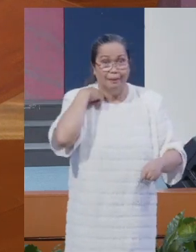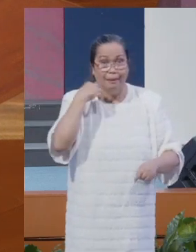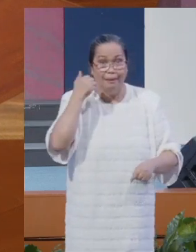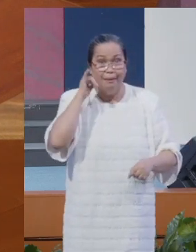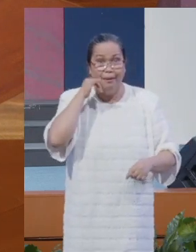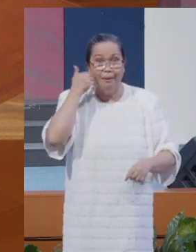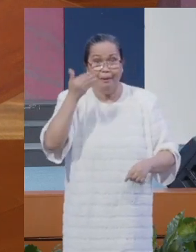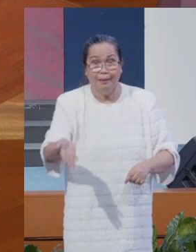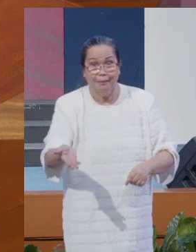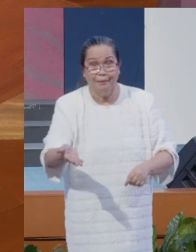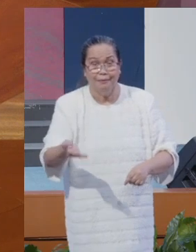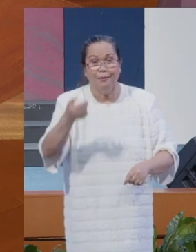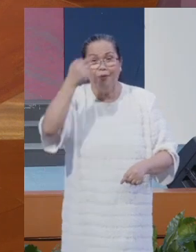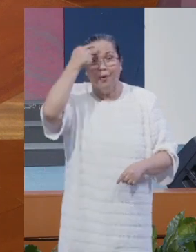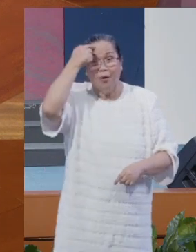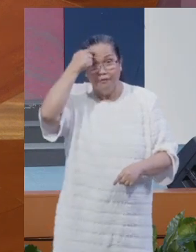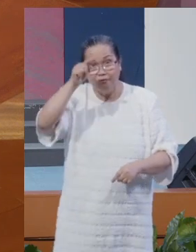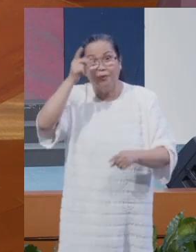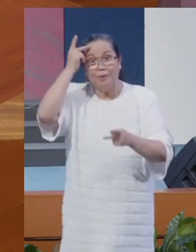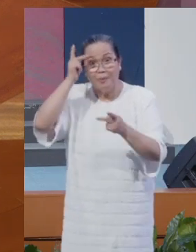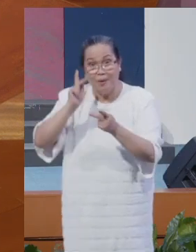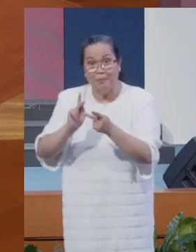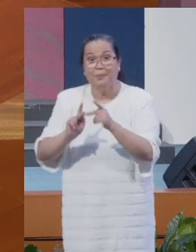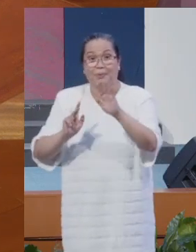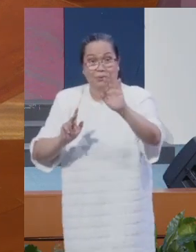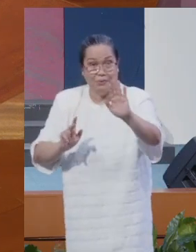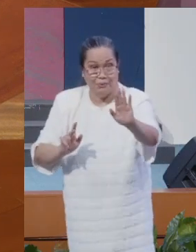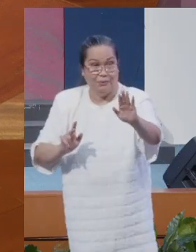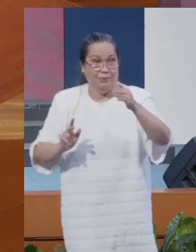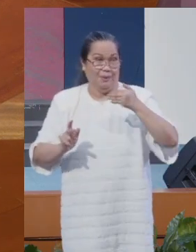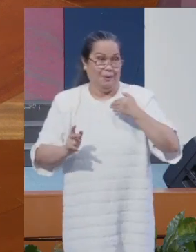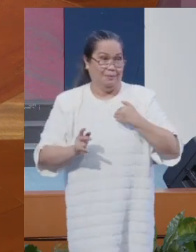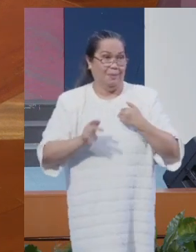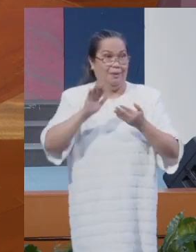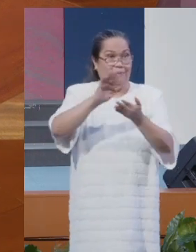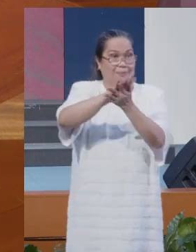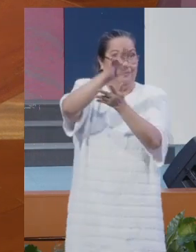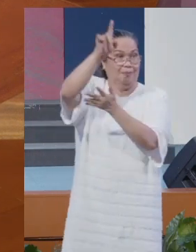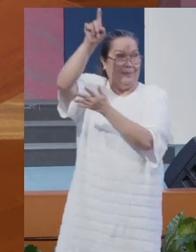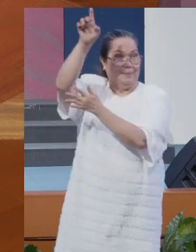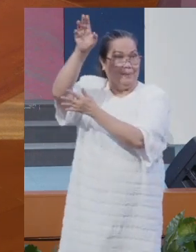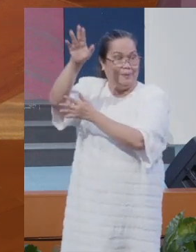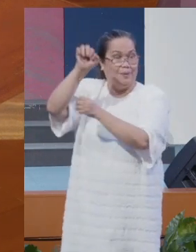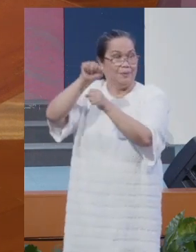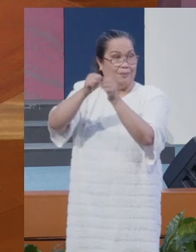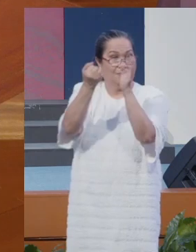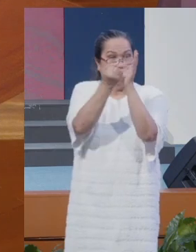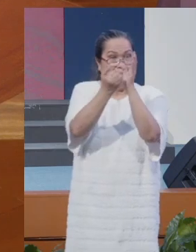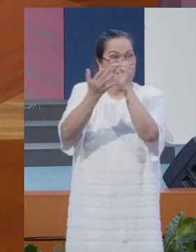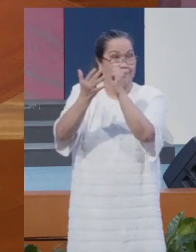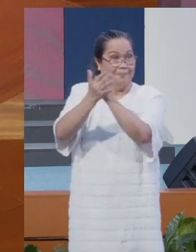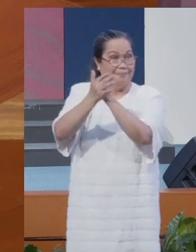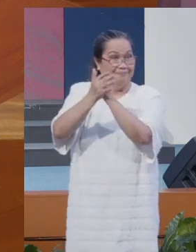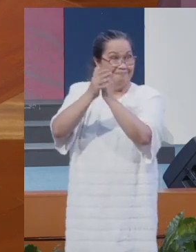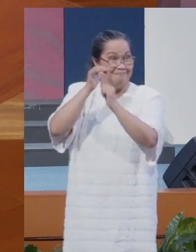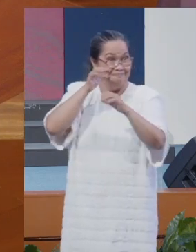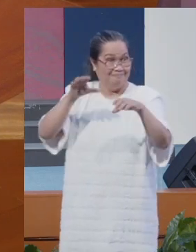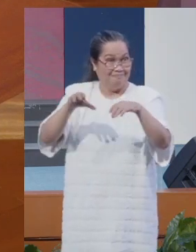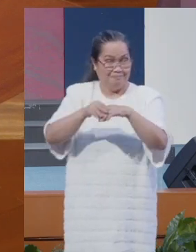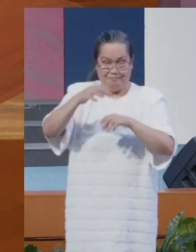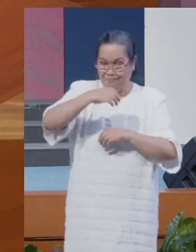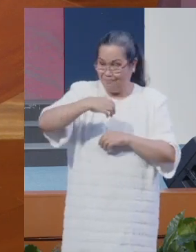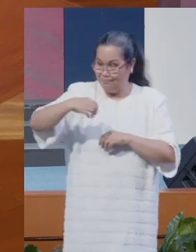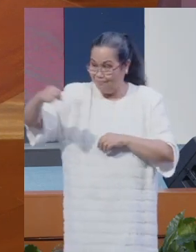yun, mga kapatid. Para sa kalwalhatian ng Diyos Ama. Kaya siya nagpunta sa krus. When the bridegroom is taken